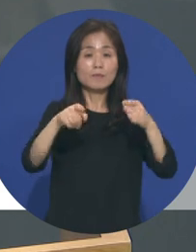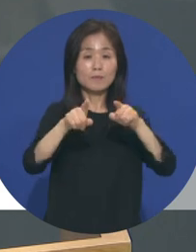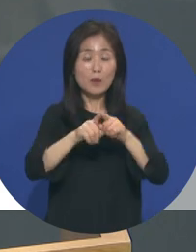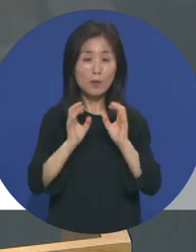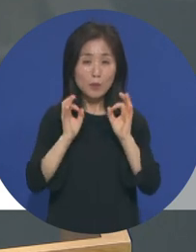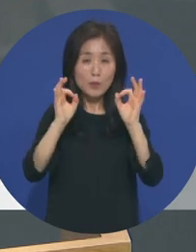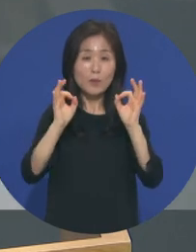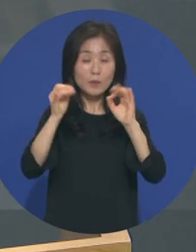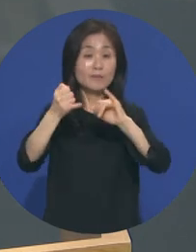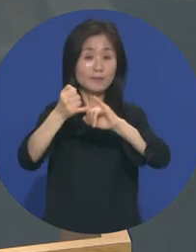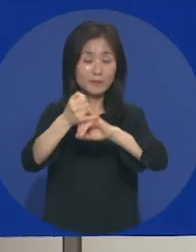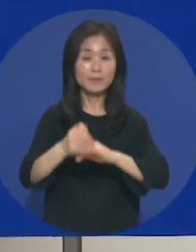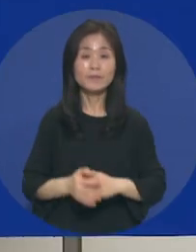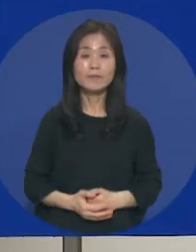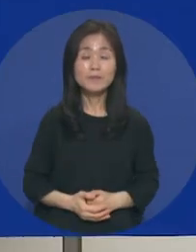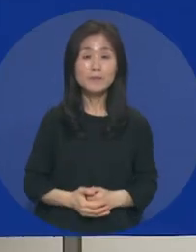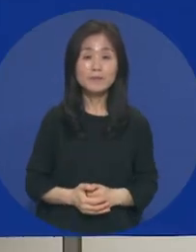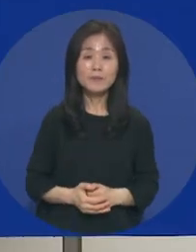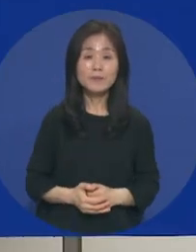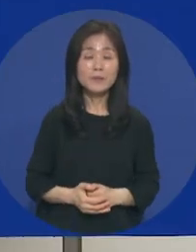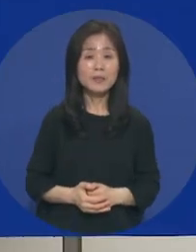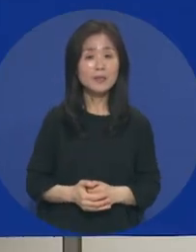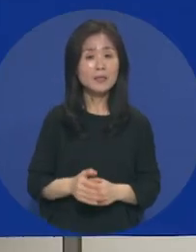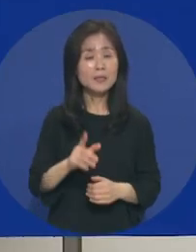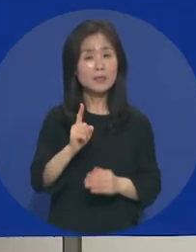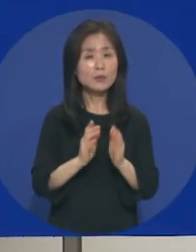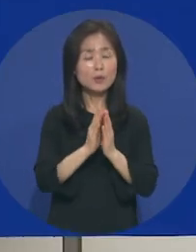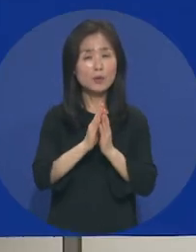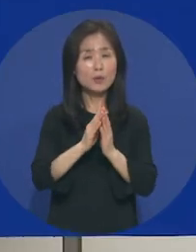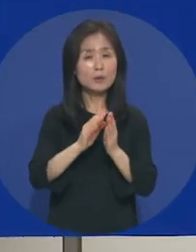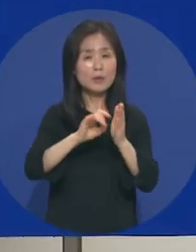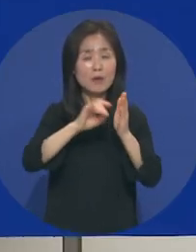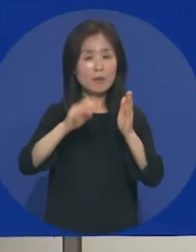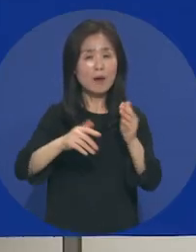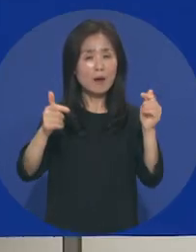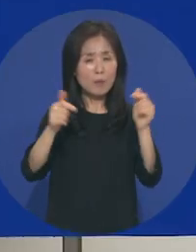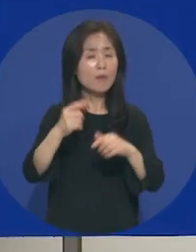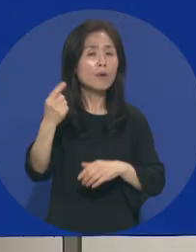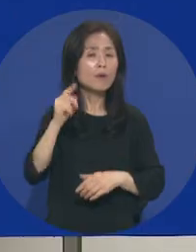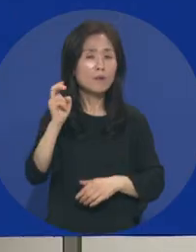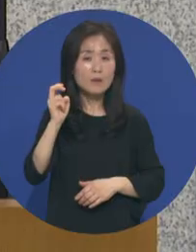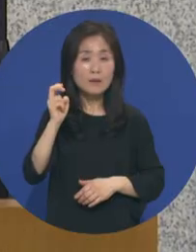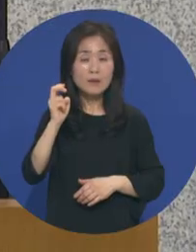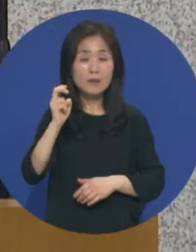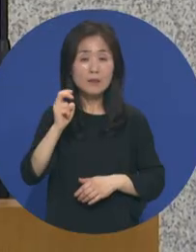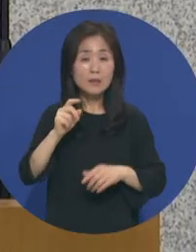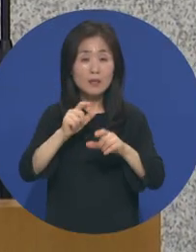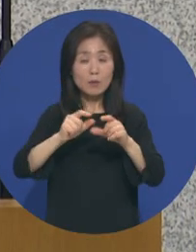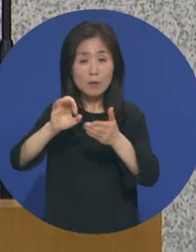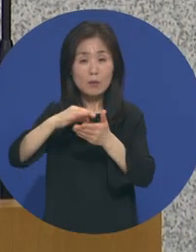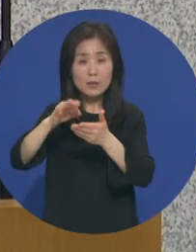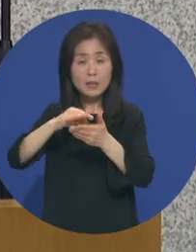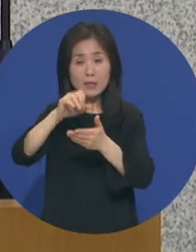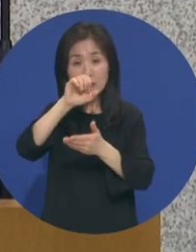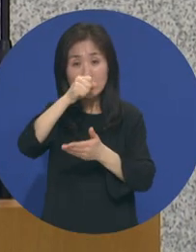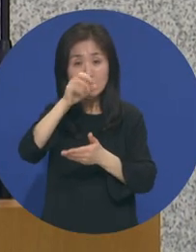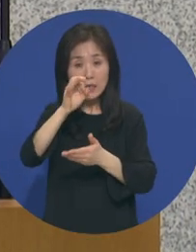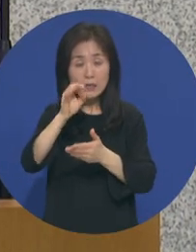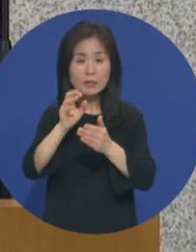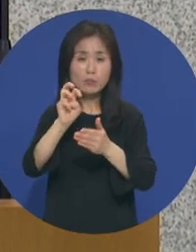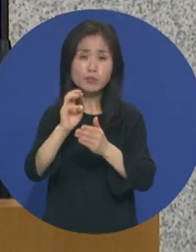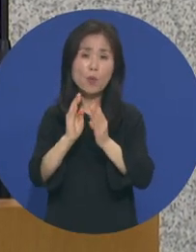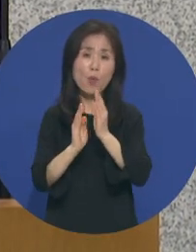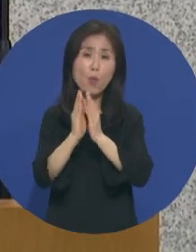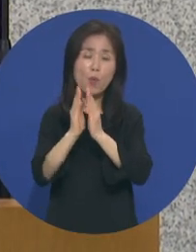노력을 다하겠습니다 약 1조원의 세수 감소가 예상되는 상황에서도 일반 회계 예상 규모가 30조원을 넘은 건